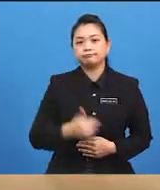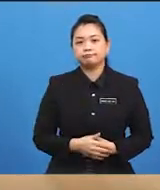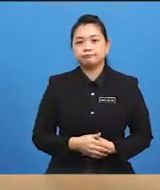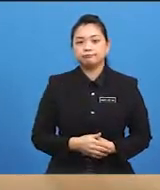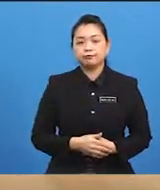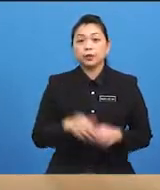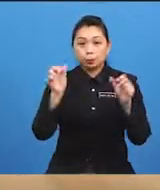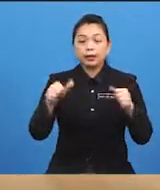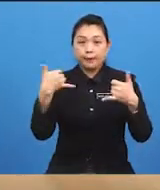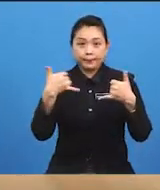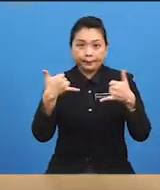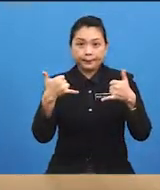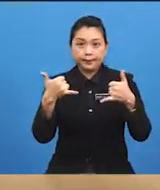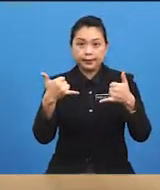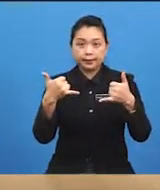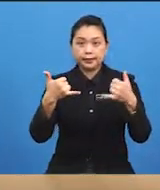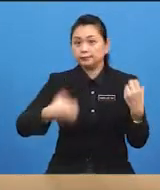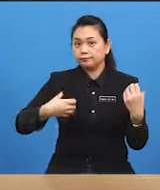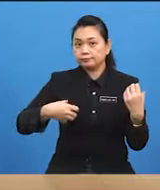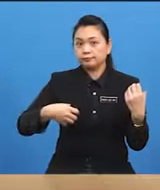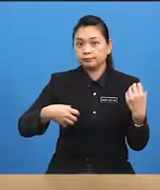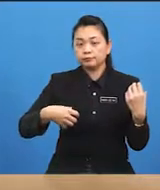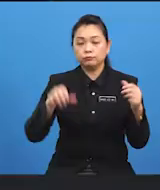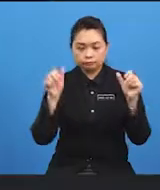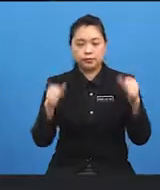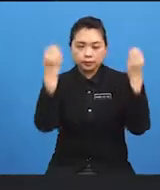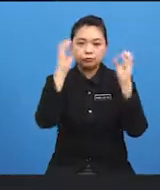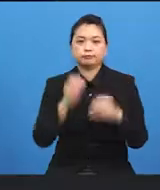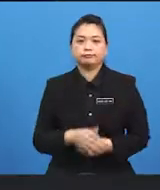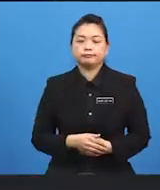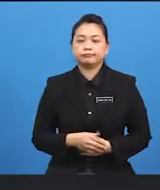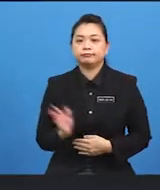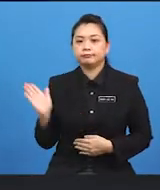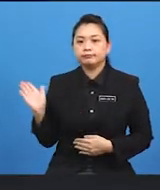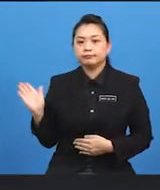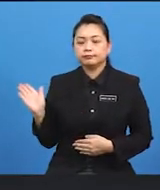Nor mainkan skill G minor harmonic? Boleh, cikgu.